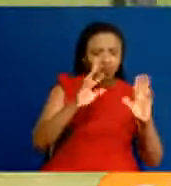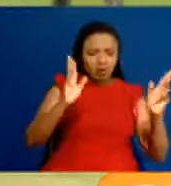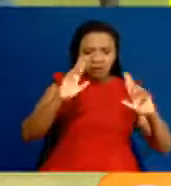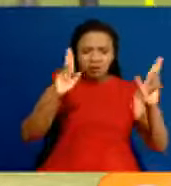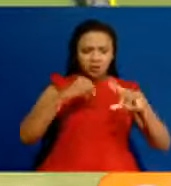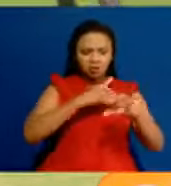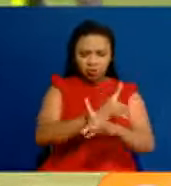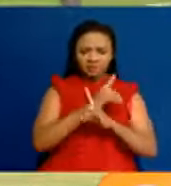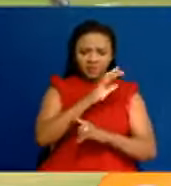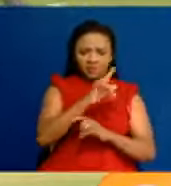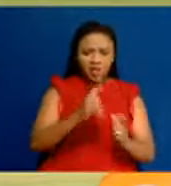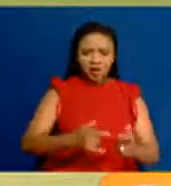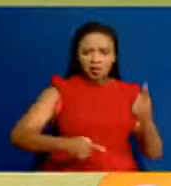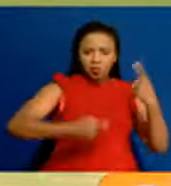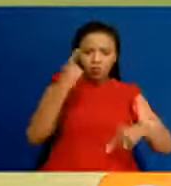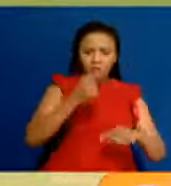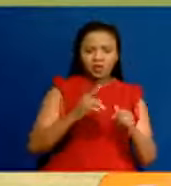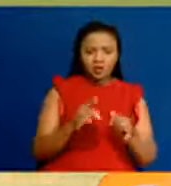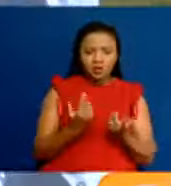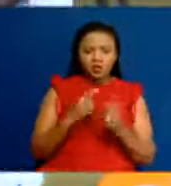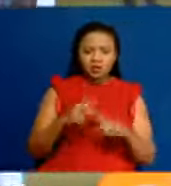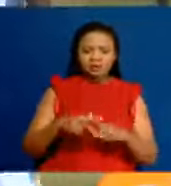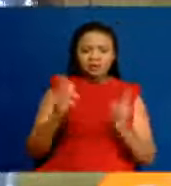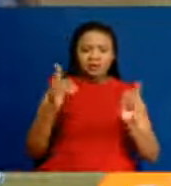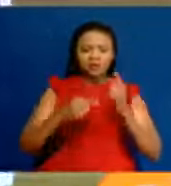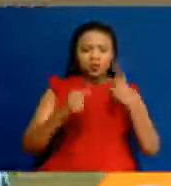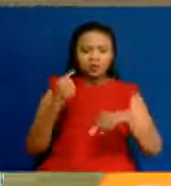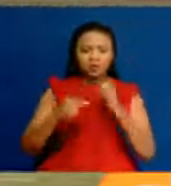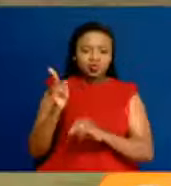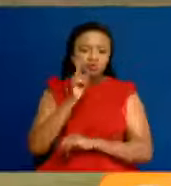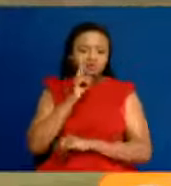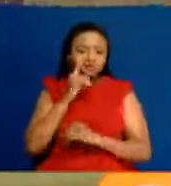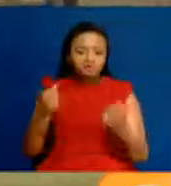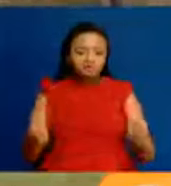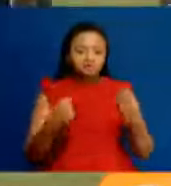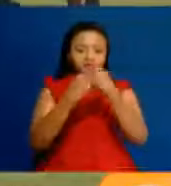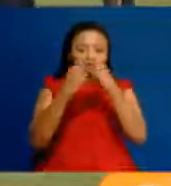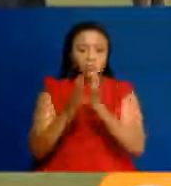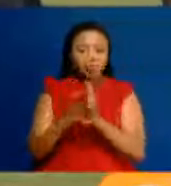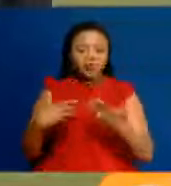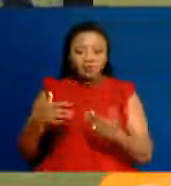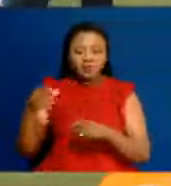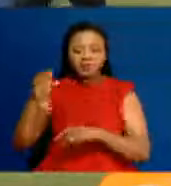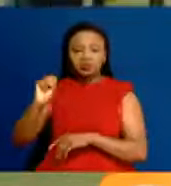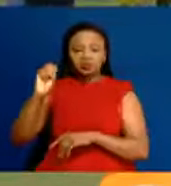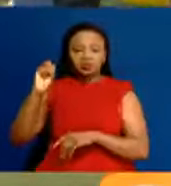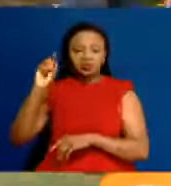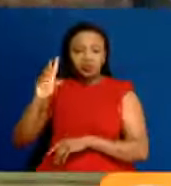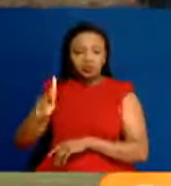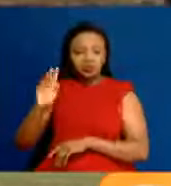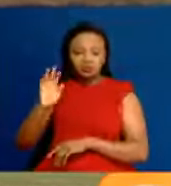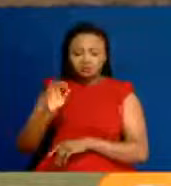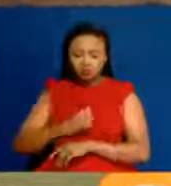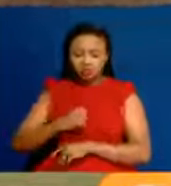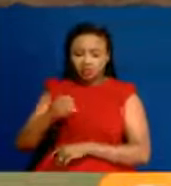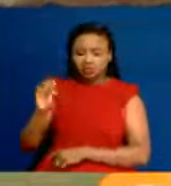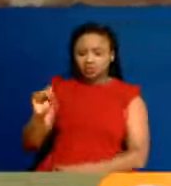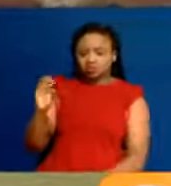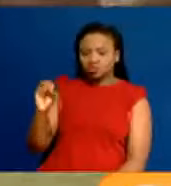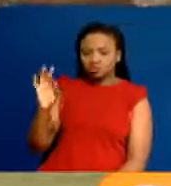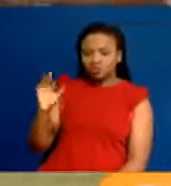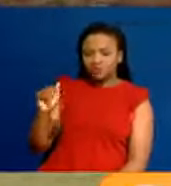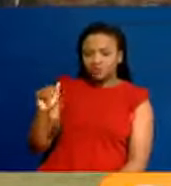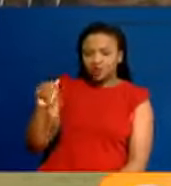hilo wakati wakifungua pazia za ligi hapo kesho dhidi ya Sofa Paka uwanjani Kasarani. Kocha Jonathan